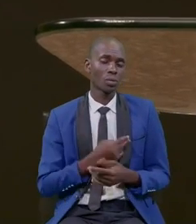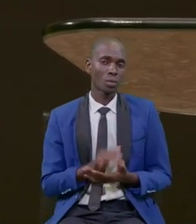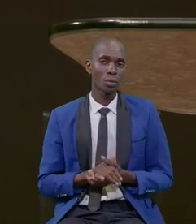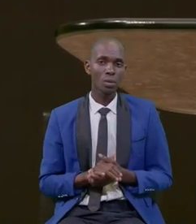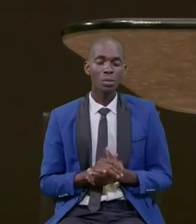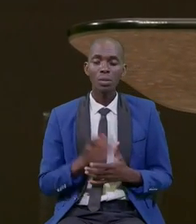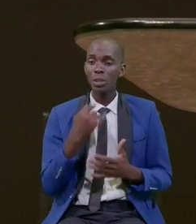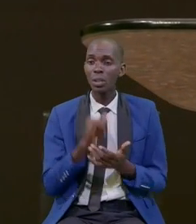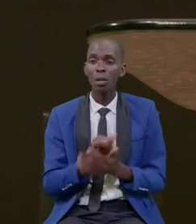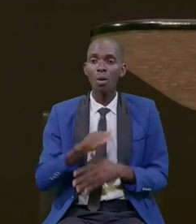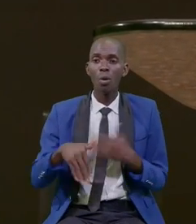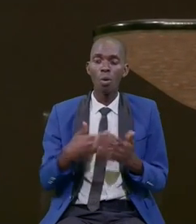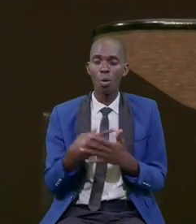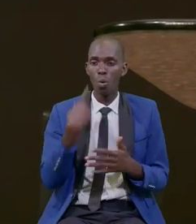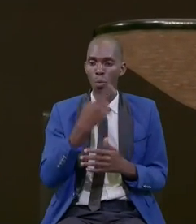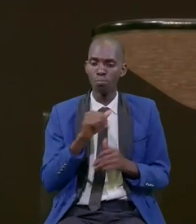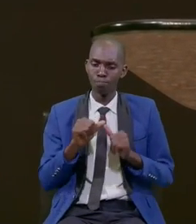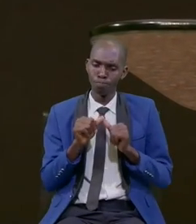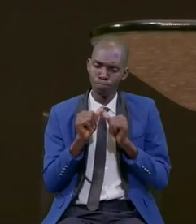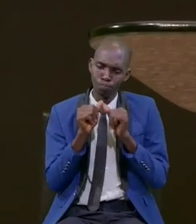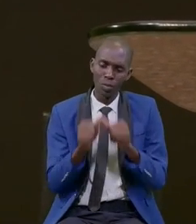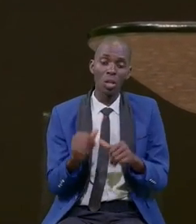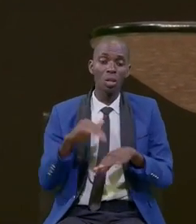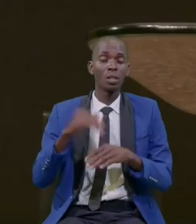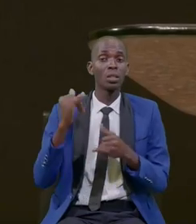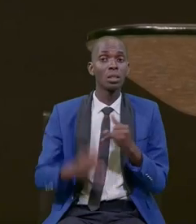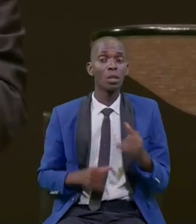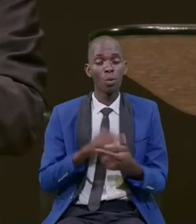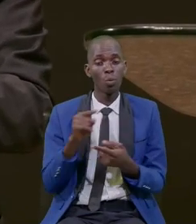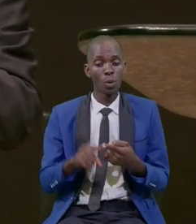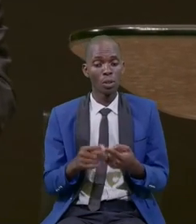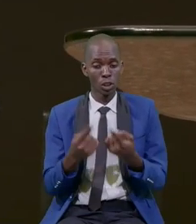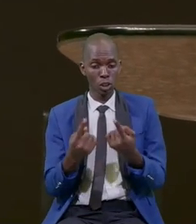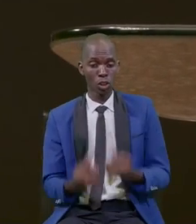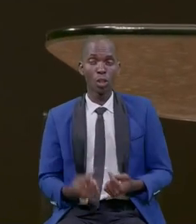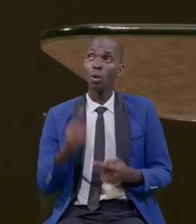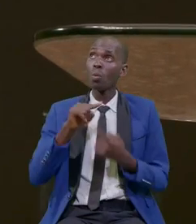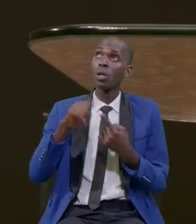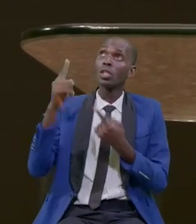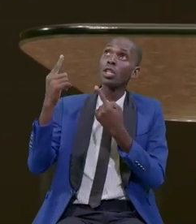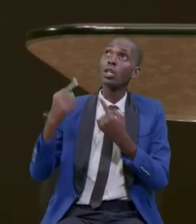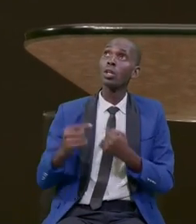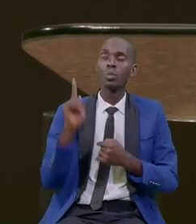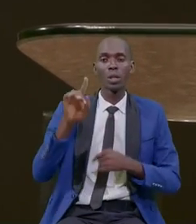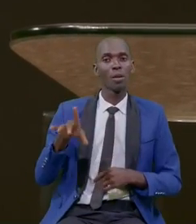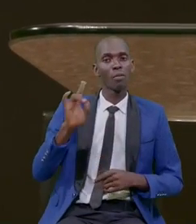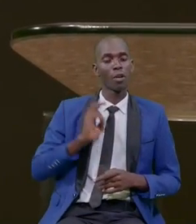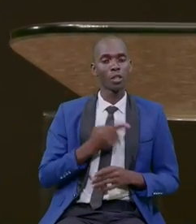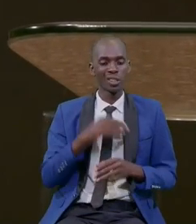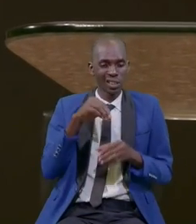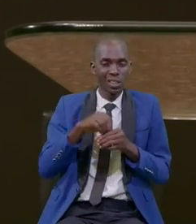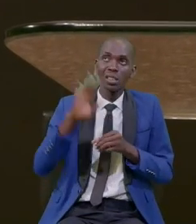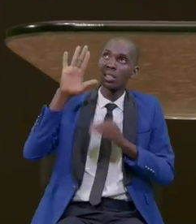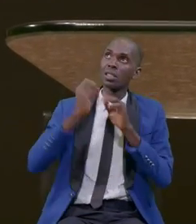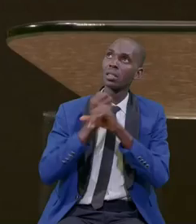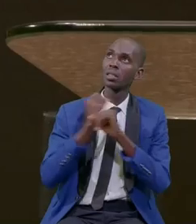que ceux qui persévèrent jusqu'à la fin, lorsqu'il viendra et nous trouve dans sa maison,